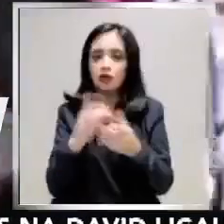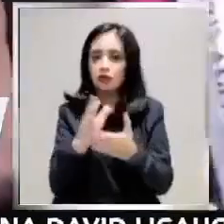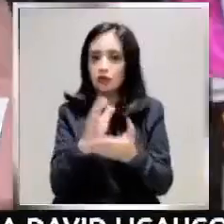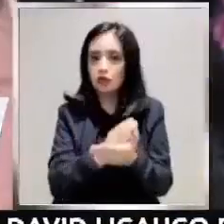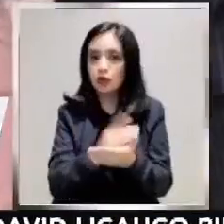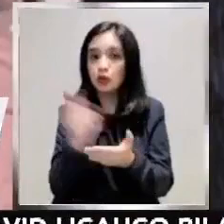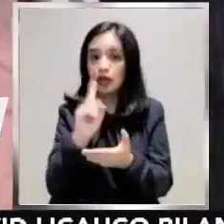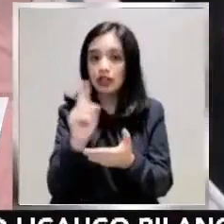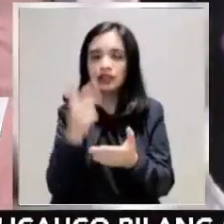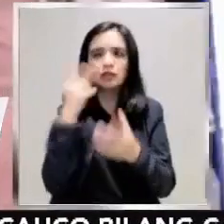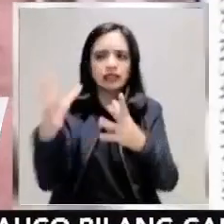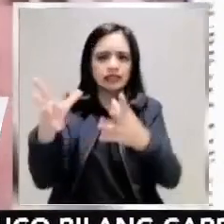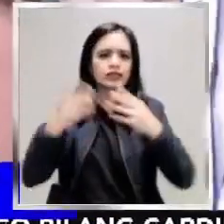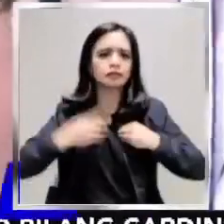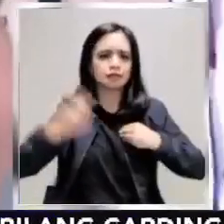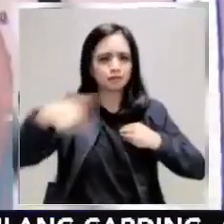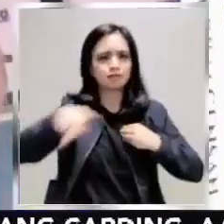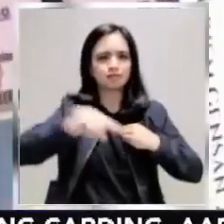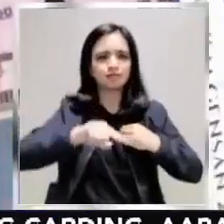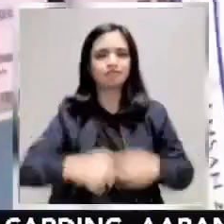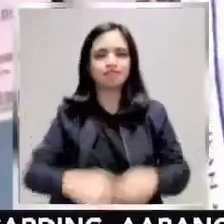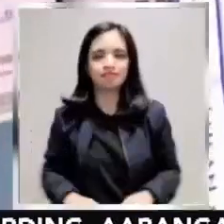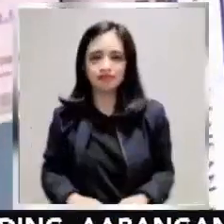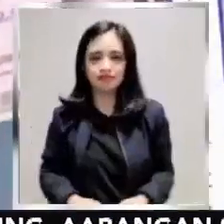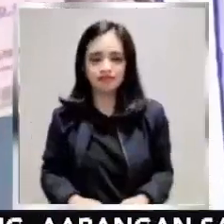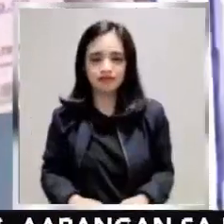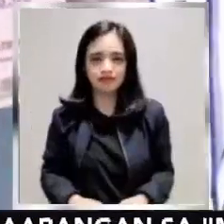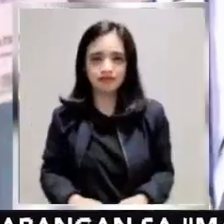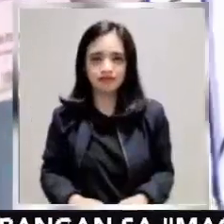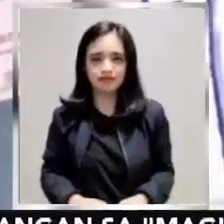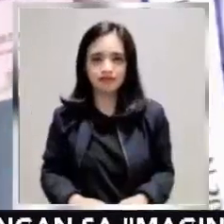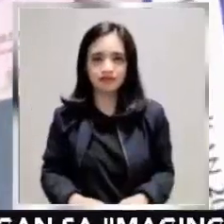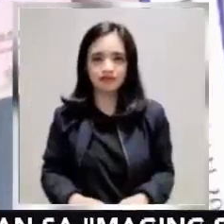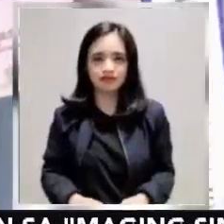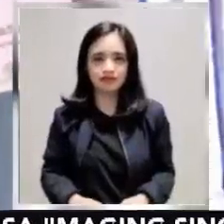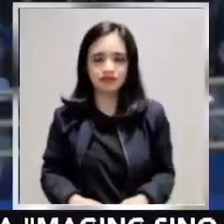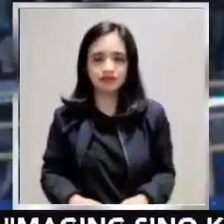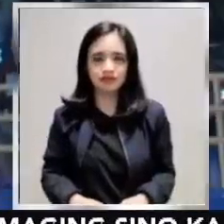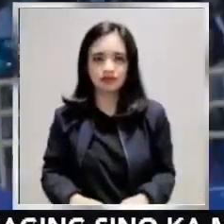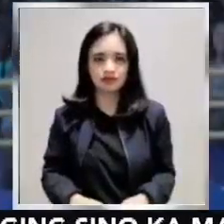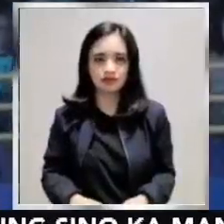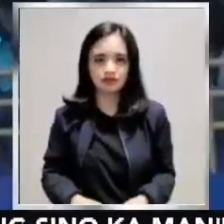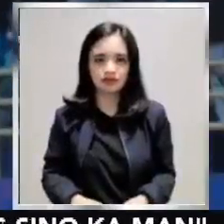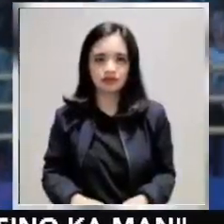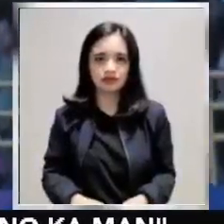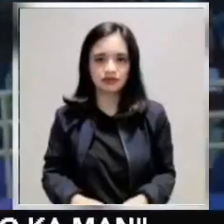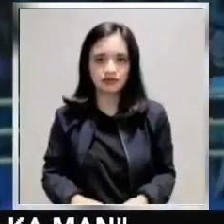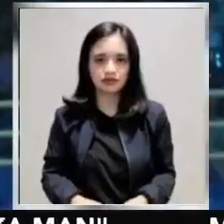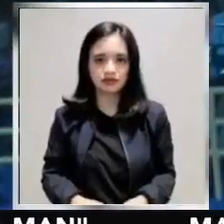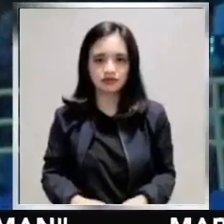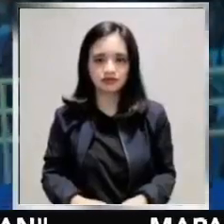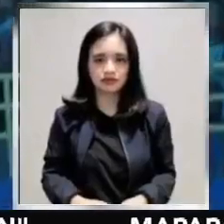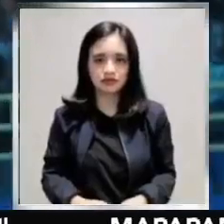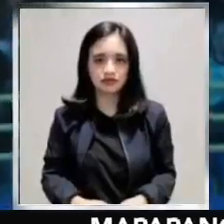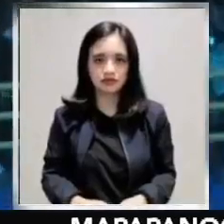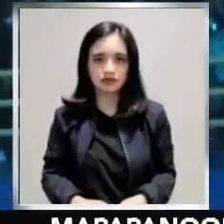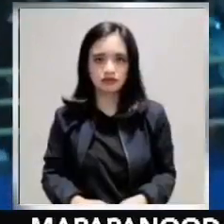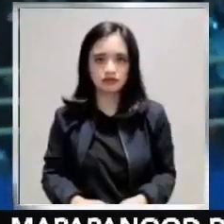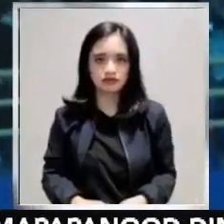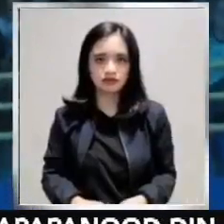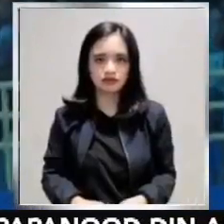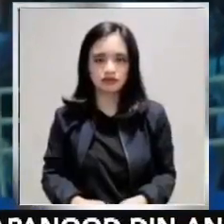akin. Para sa GMA Integrated News, Abby Caballero ng GMA Regional TV 1 Mindanao,